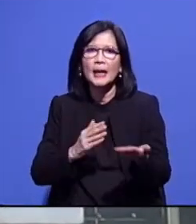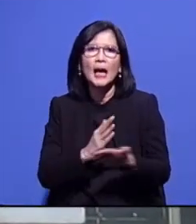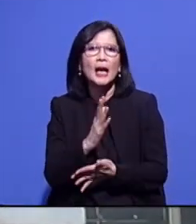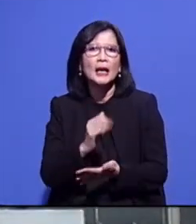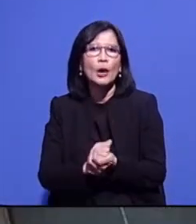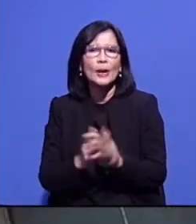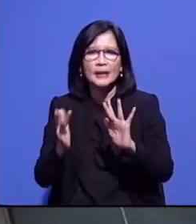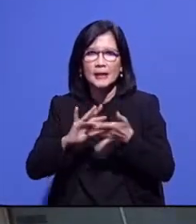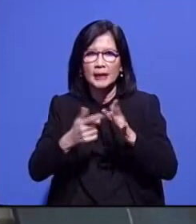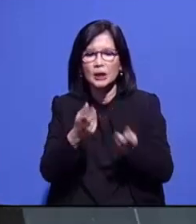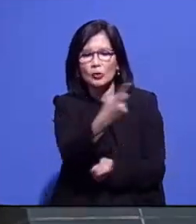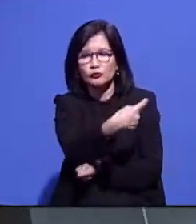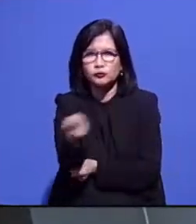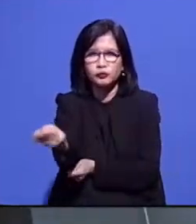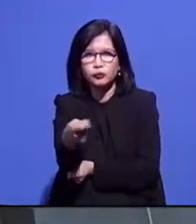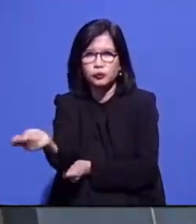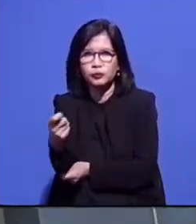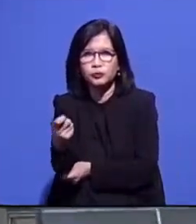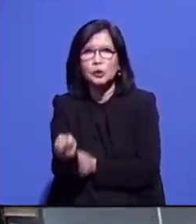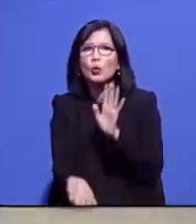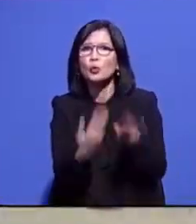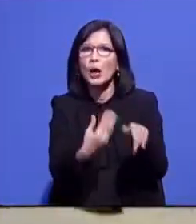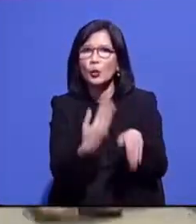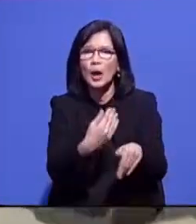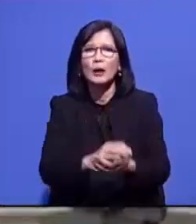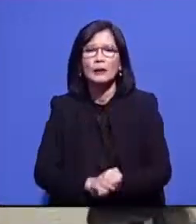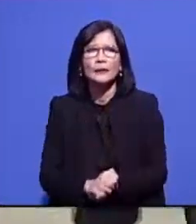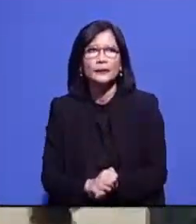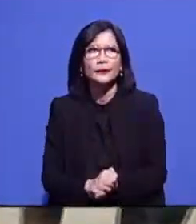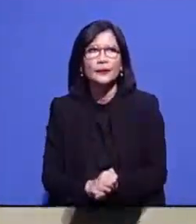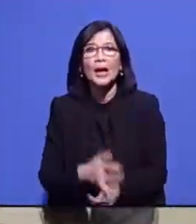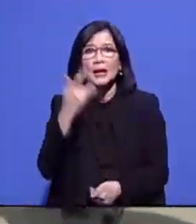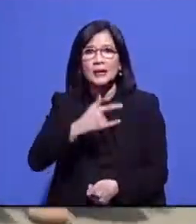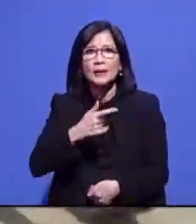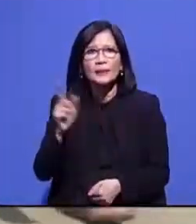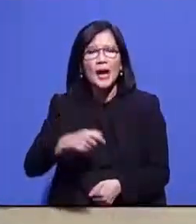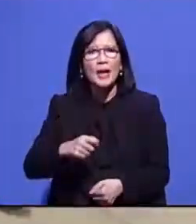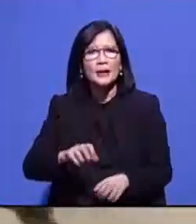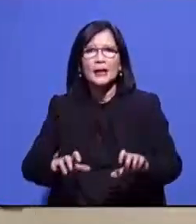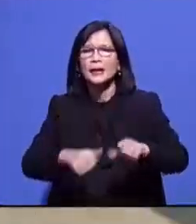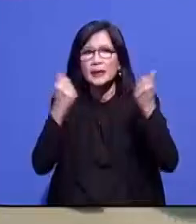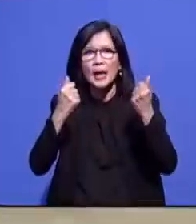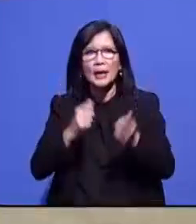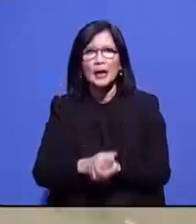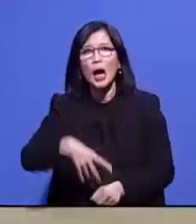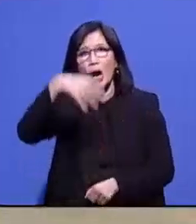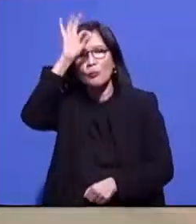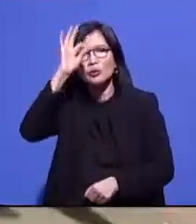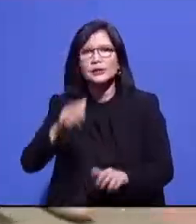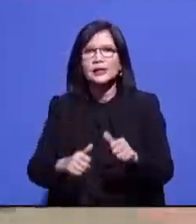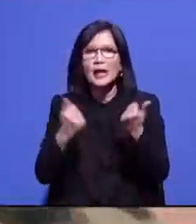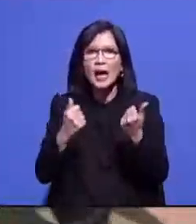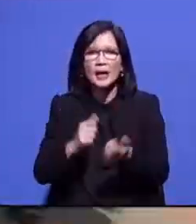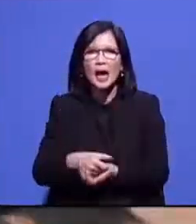penyemprotan disinfektan dilakukan secara rutin masih dari Tangerang Kepolisian Resort Metro Tangerang kota